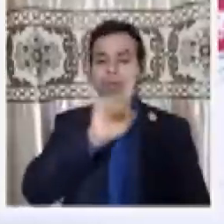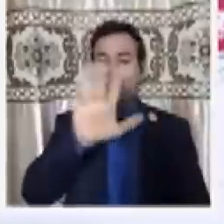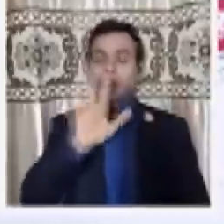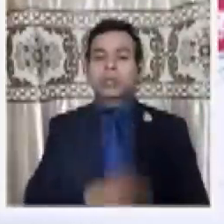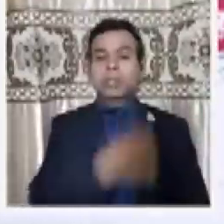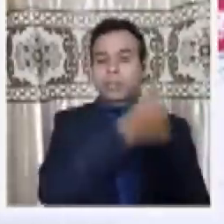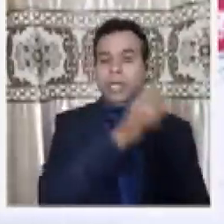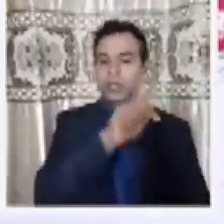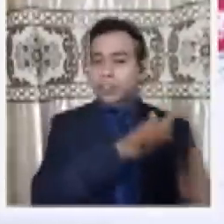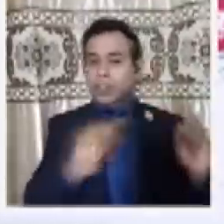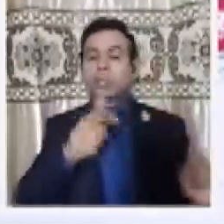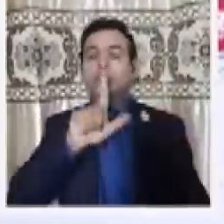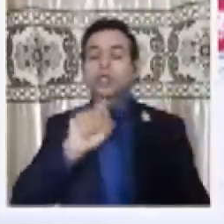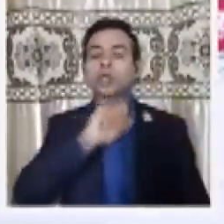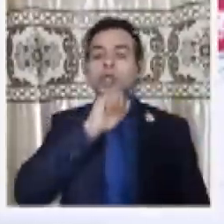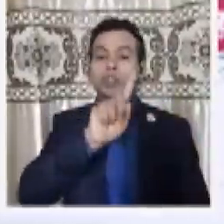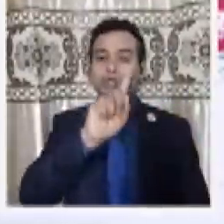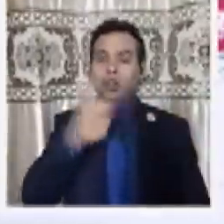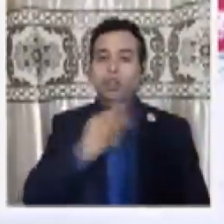1 জন, 51 থেকে 60 15 জন,